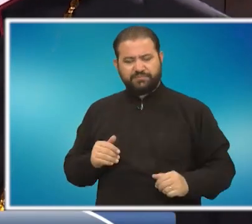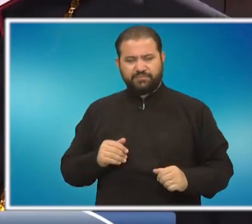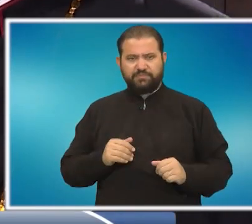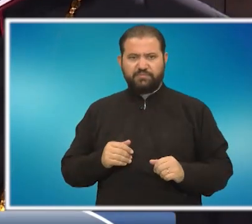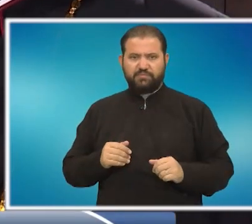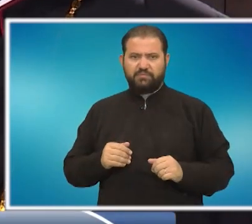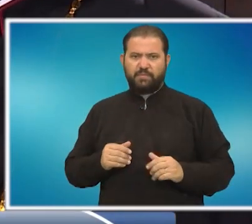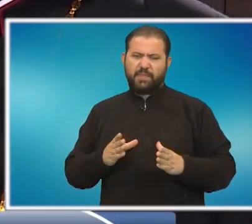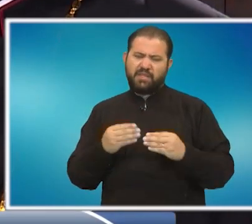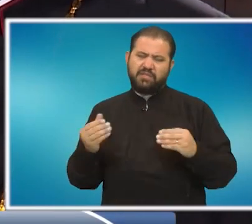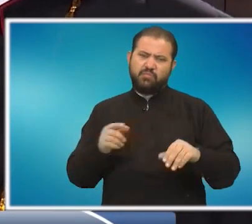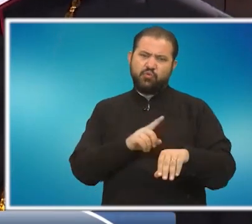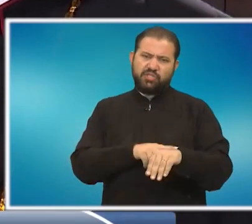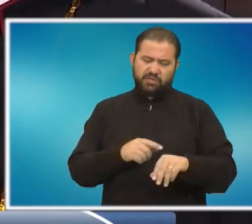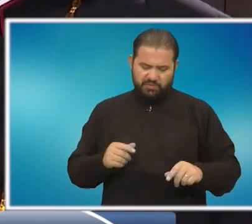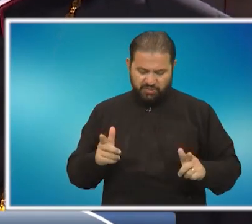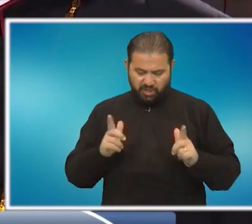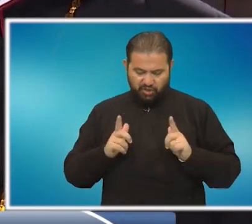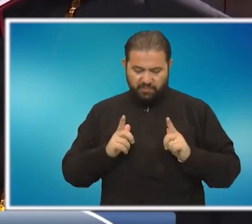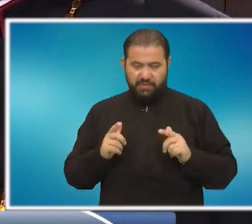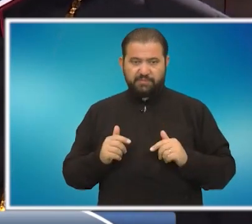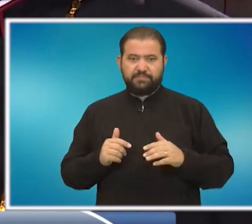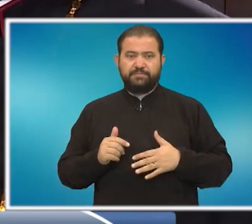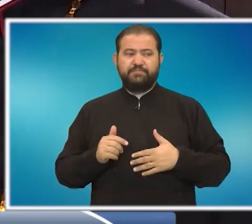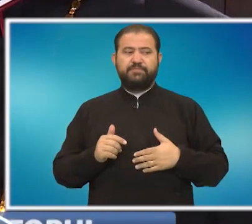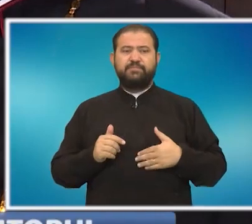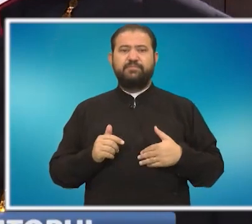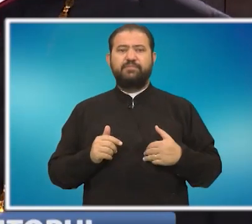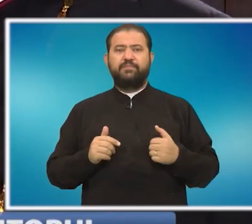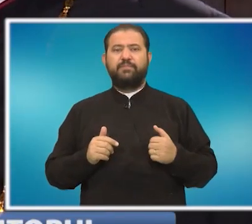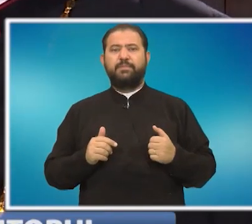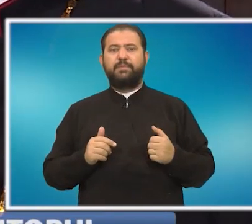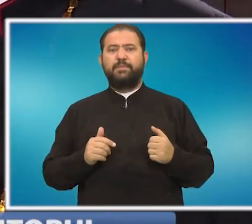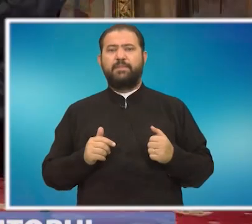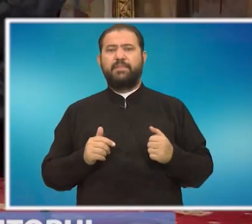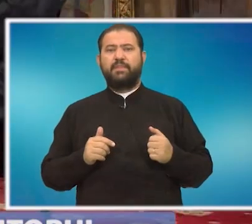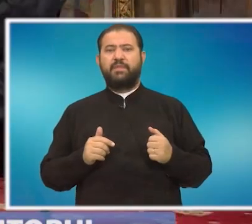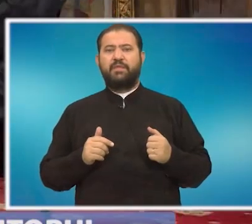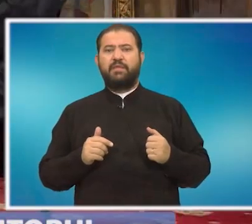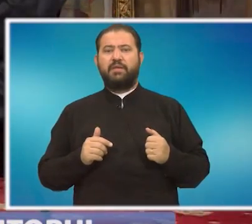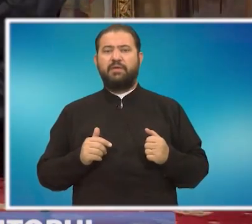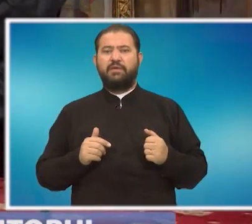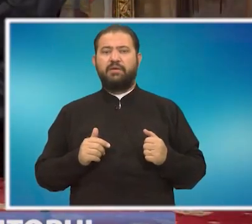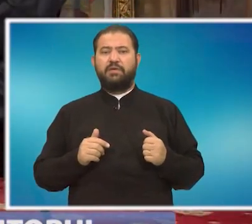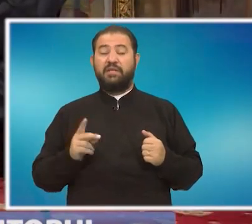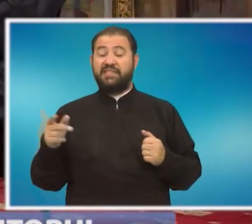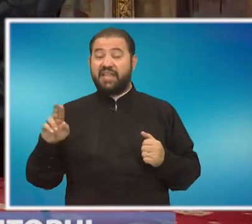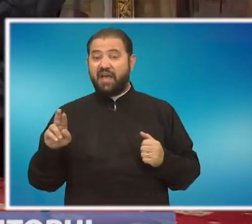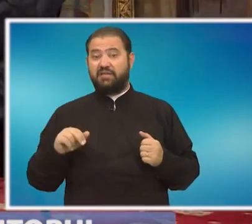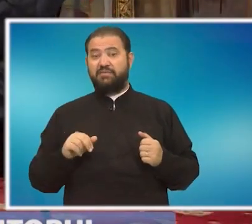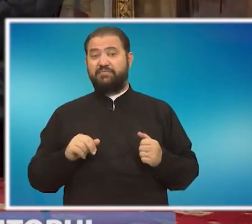să parcurgă o astfel de experiență, am putea să o numim într-un fel ascetică,